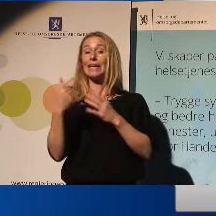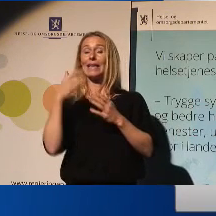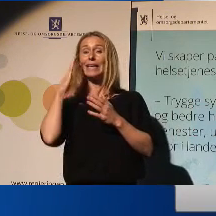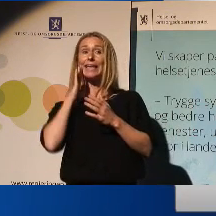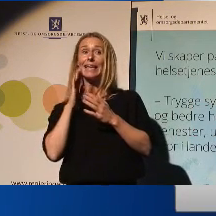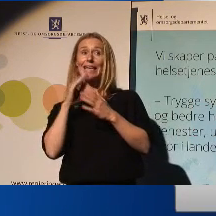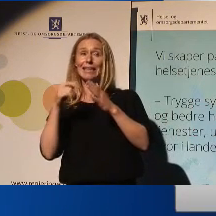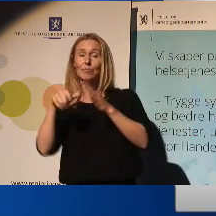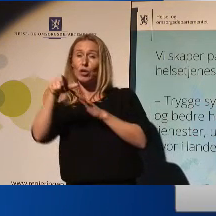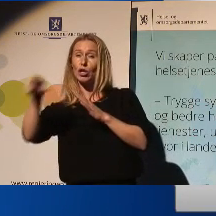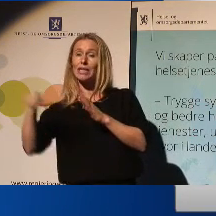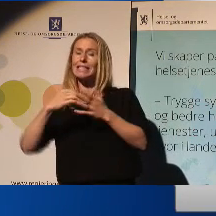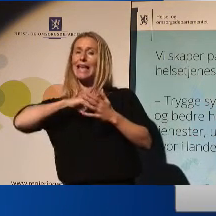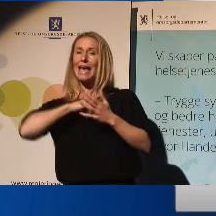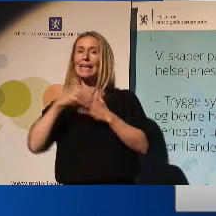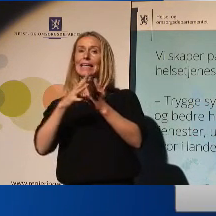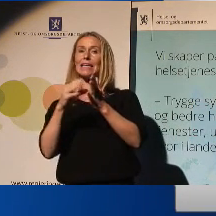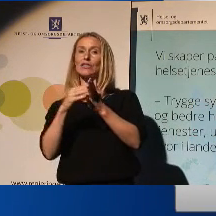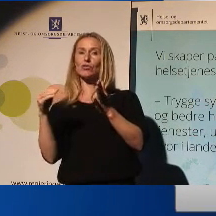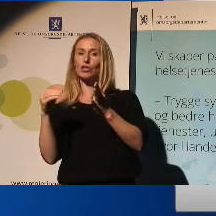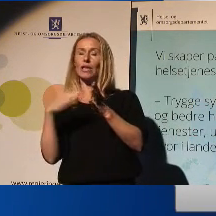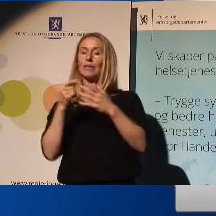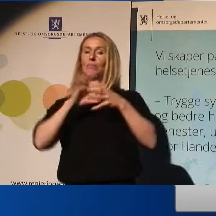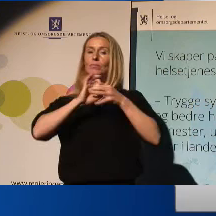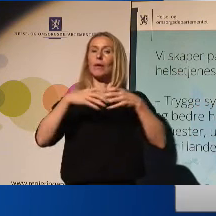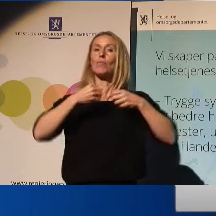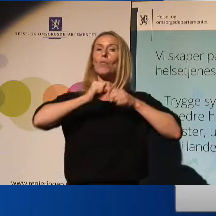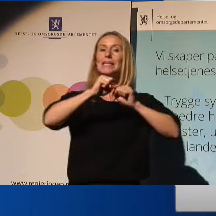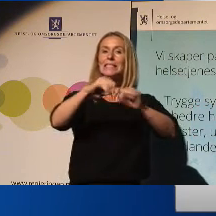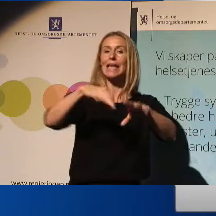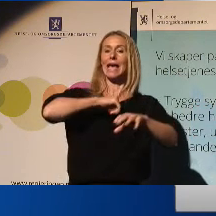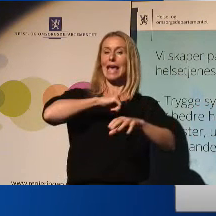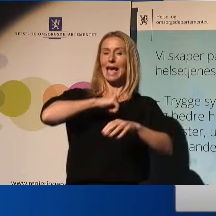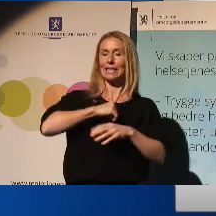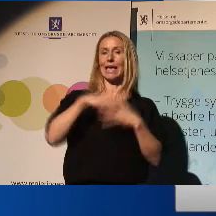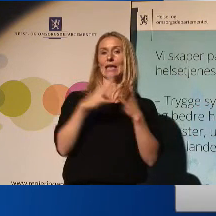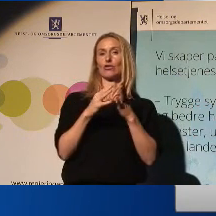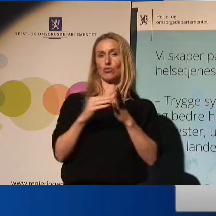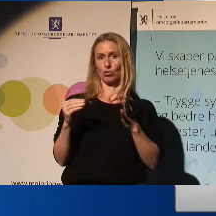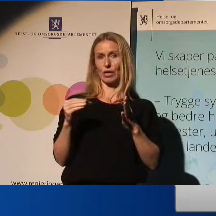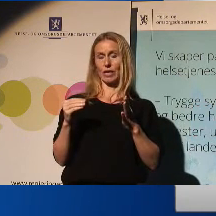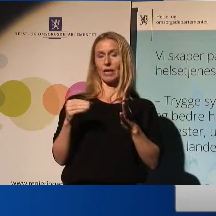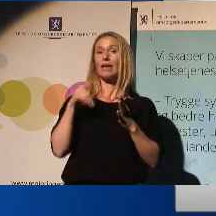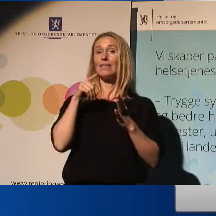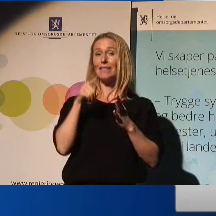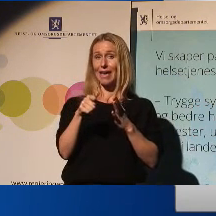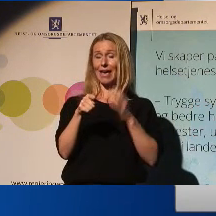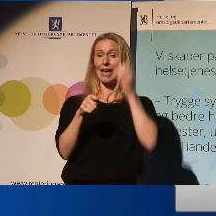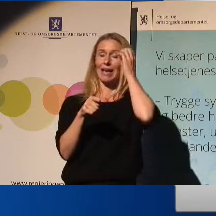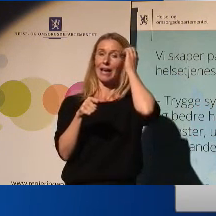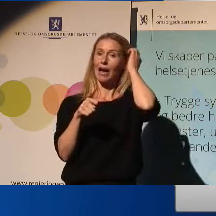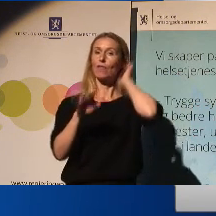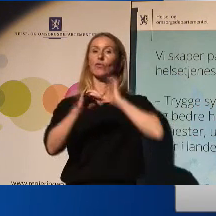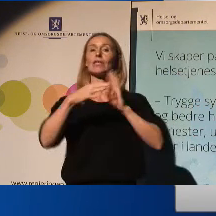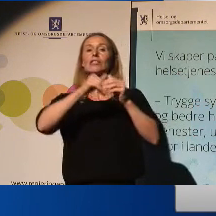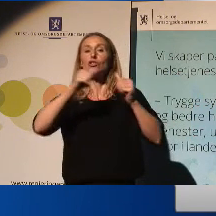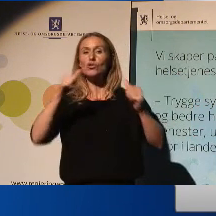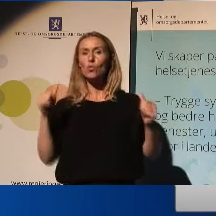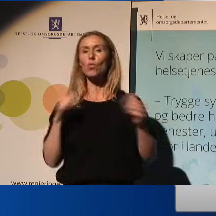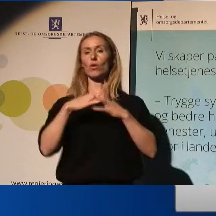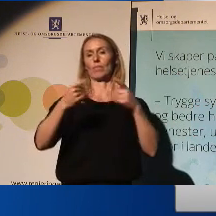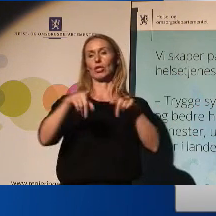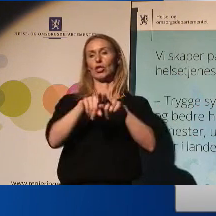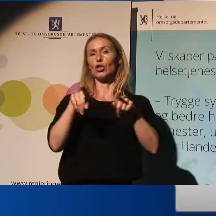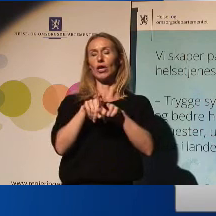sine egne ressurser, og hvordan en kan mobilisere innbyggerne sine egne ressurser, som har fått en stor, stor